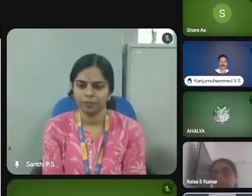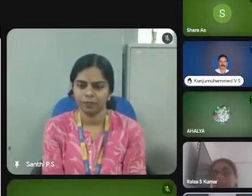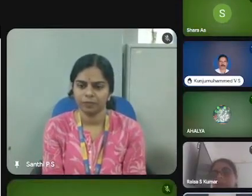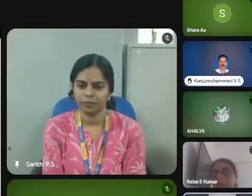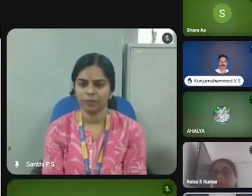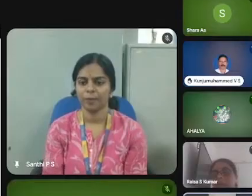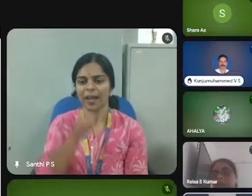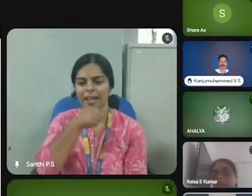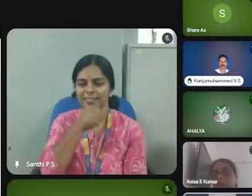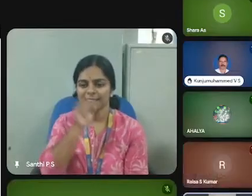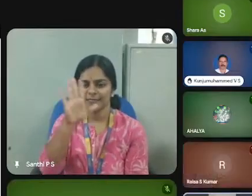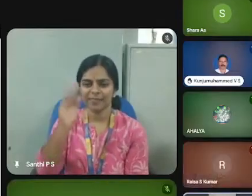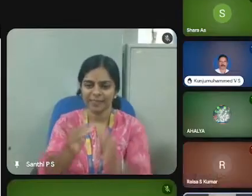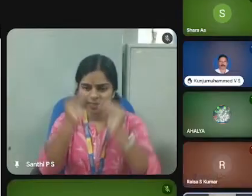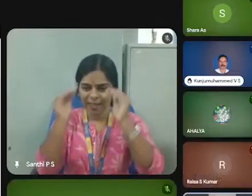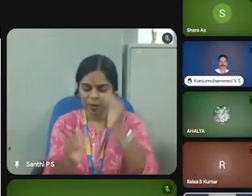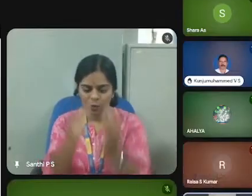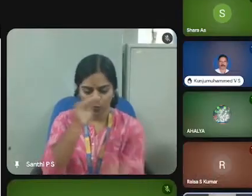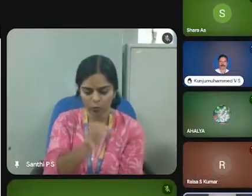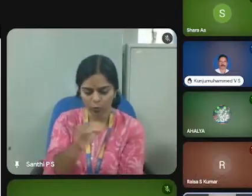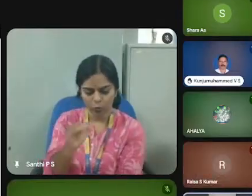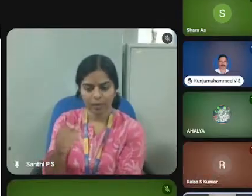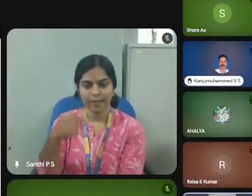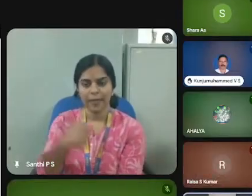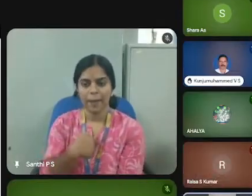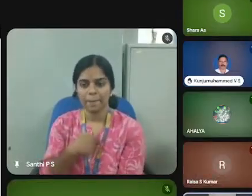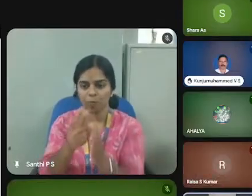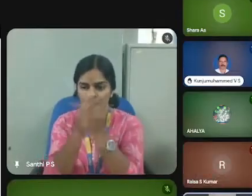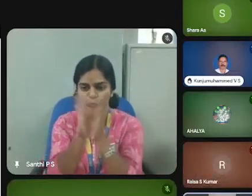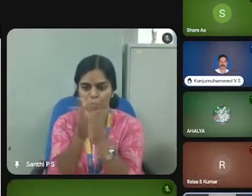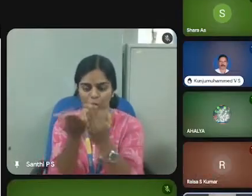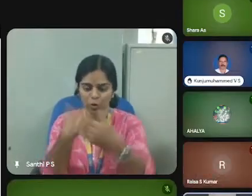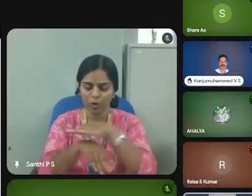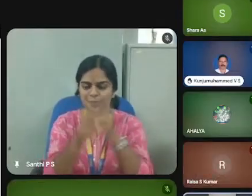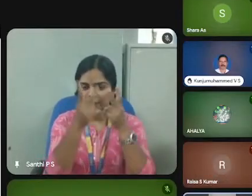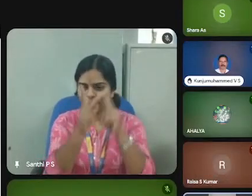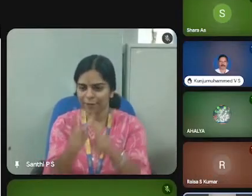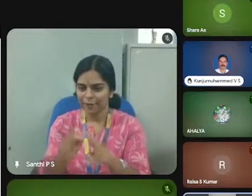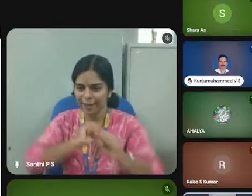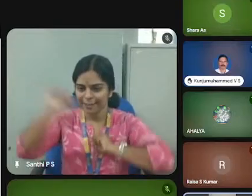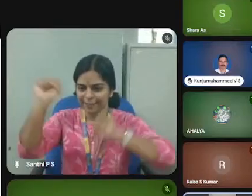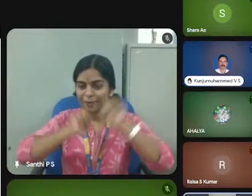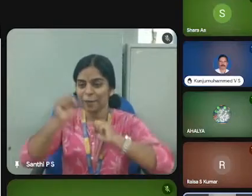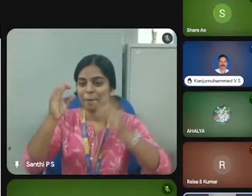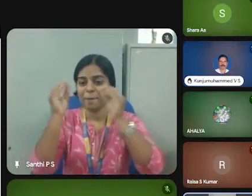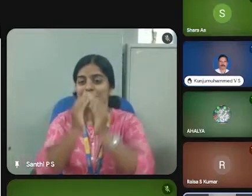നമുക്ക് 5 വയസ്സിന് താഴെയുള്ള കുട്ടികളാണെങ്കിൽ നമ്മുടെ മാഗസീൻസിലൊക്കെ ഒരുപാട് ആക്ടിവിറ്റീസ് ഉണ്ട്. ബാലരമ, കളിക്കുടുക്ക പോലുള്ള